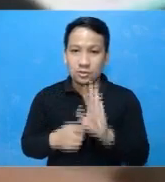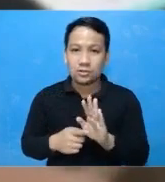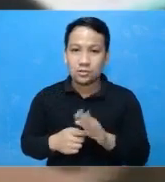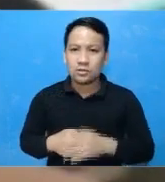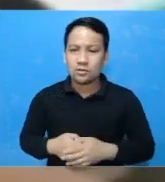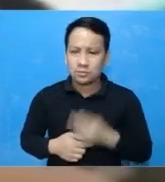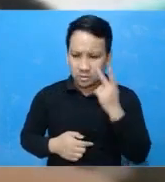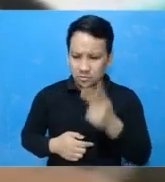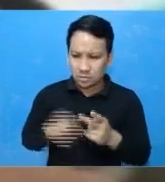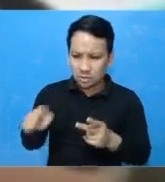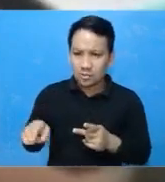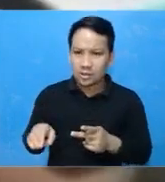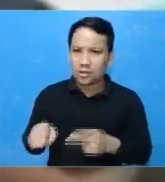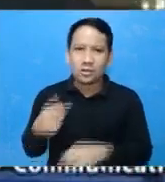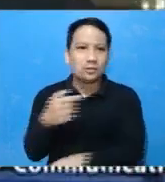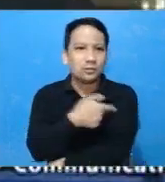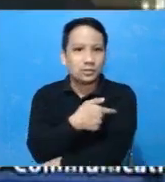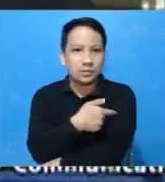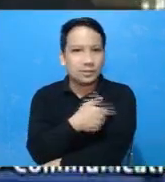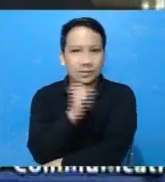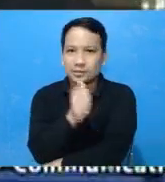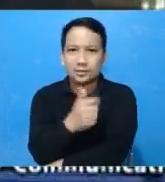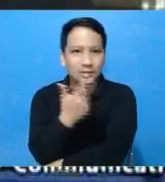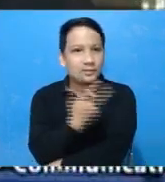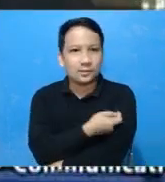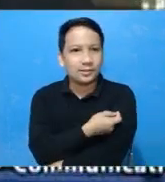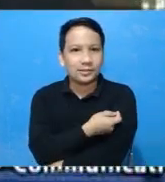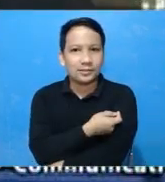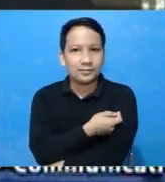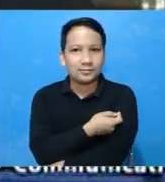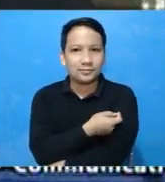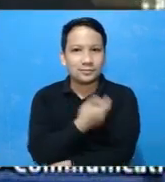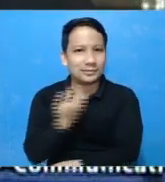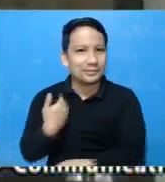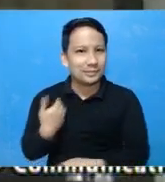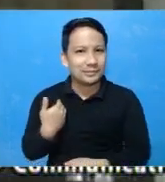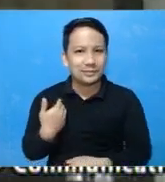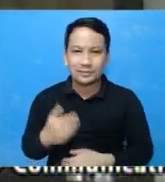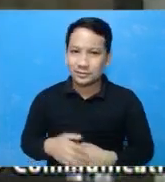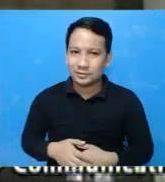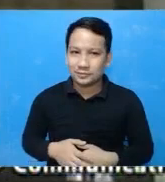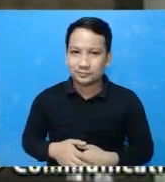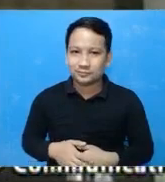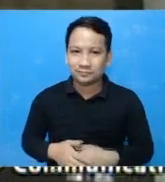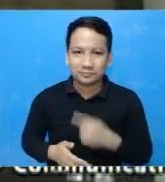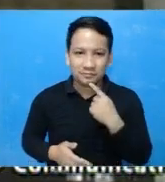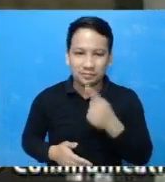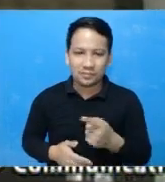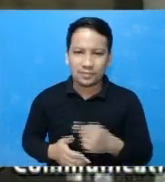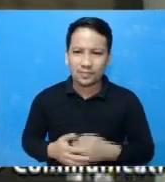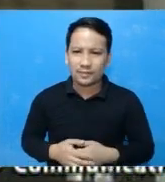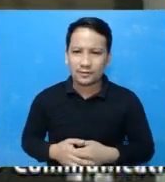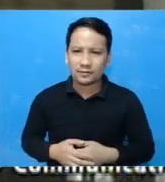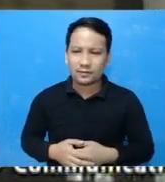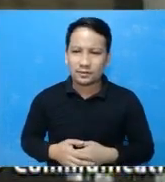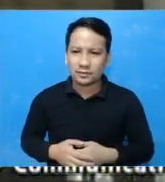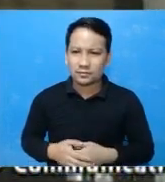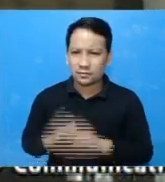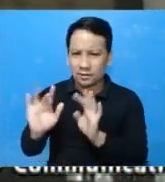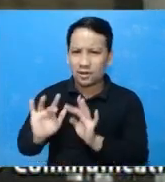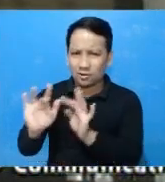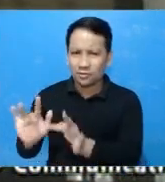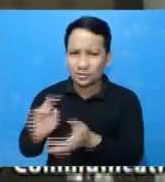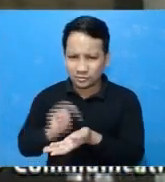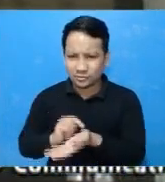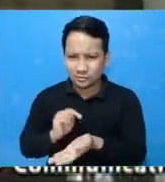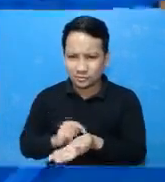hindi ho nga siya nabakunahan kung kaya't binigyan ho siya agad ng bakuna. Maawa naman po kayo sa nurse na nagkusang loob